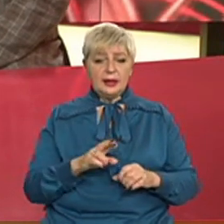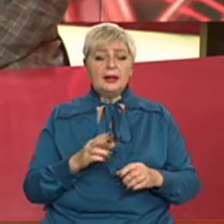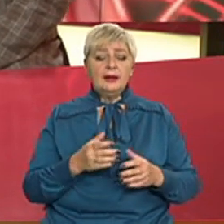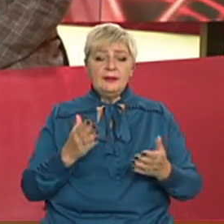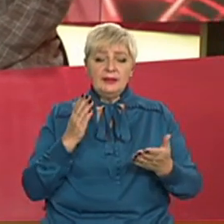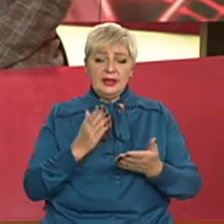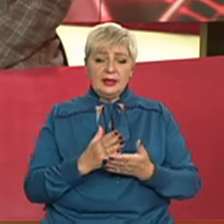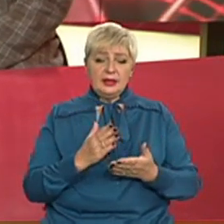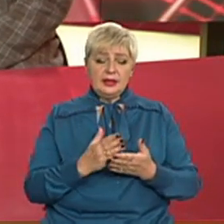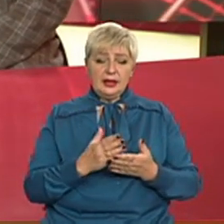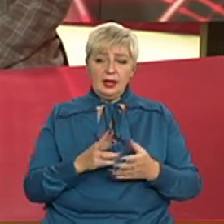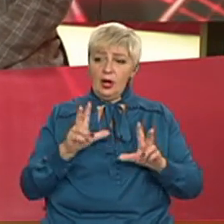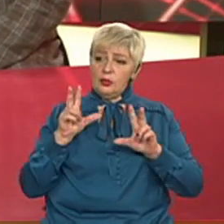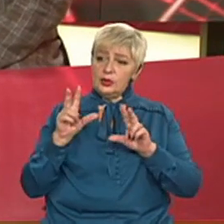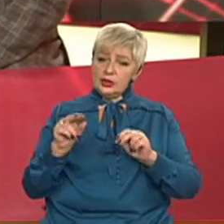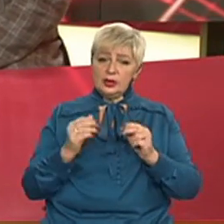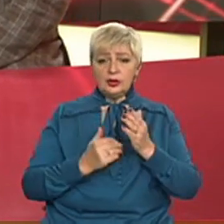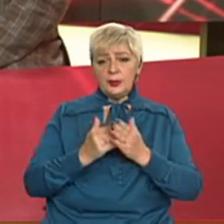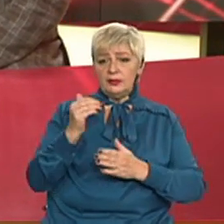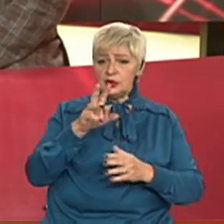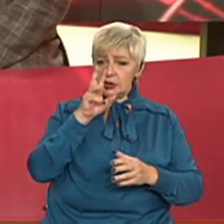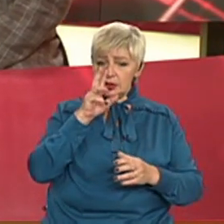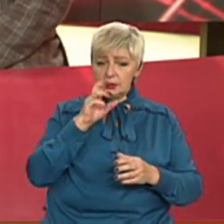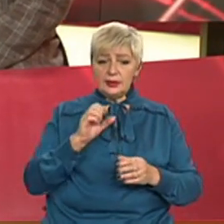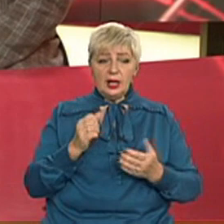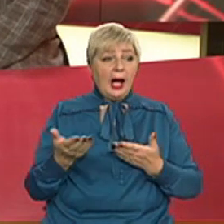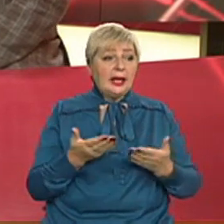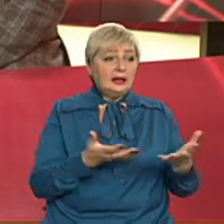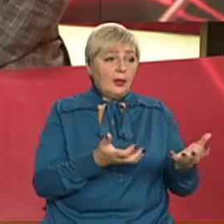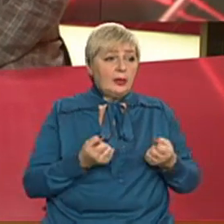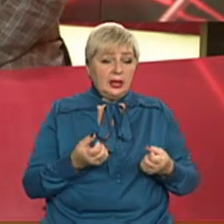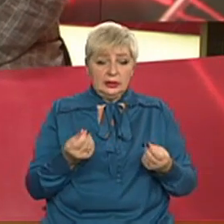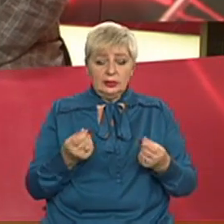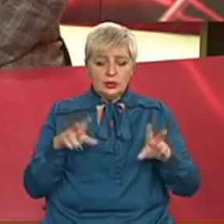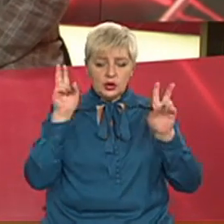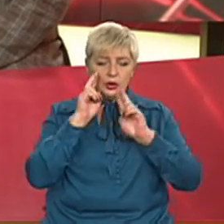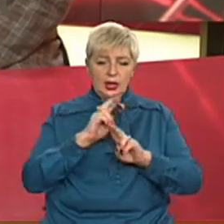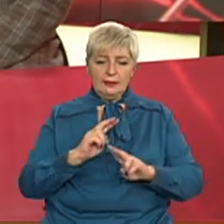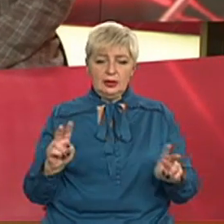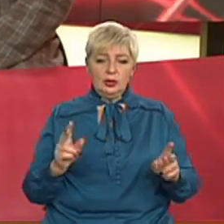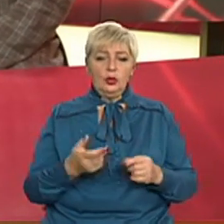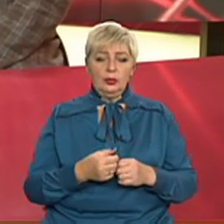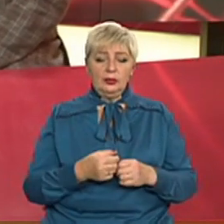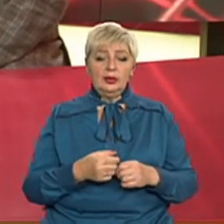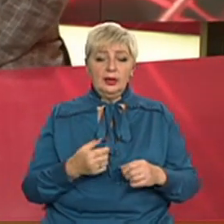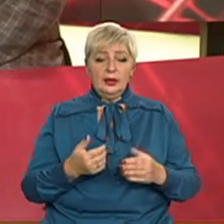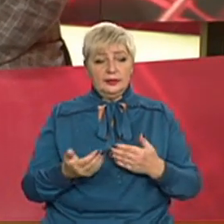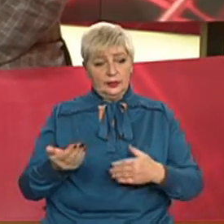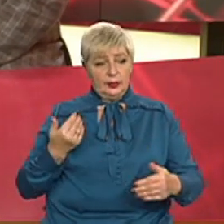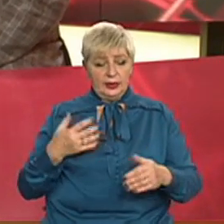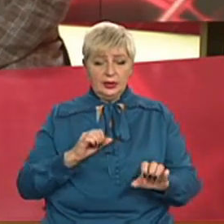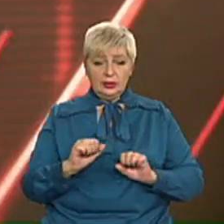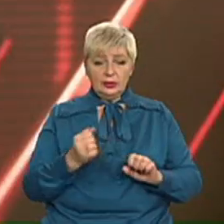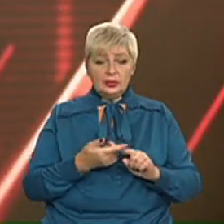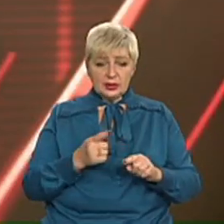є, скажімо так, обіцянки про підвищення зарплатні, але де брати гроші, так, невідомо на сьогодні. Це були попереднього уряду, це